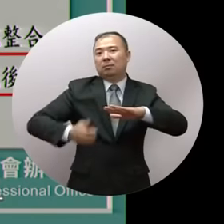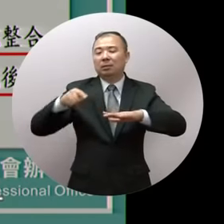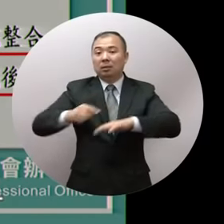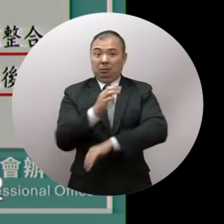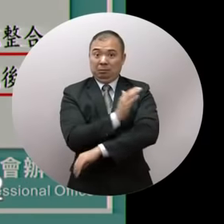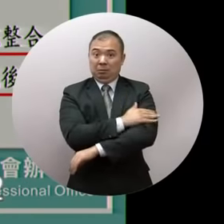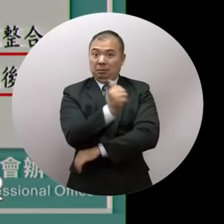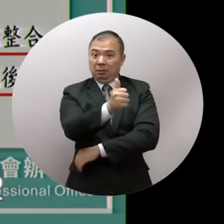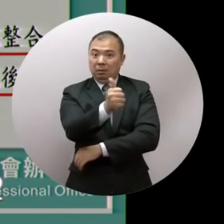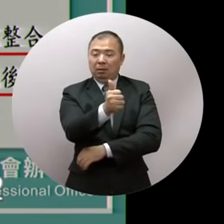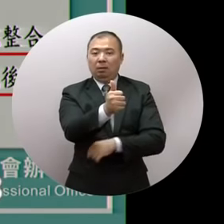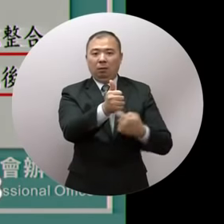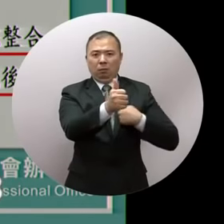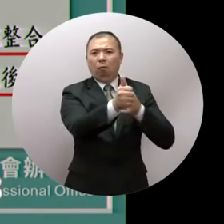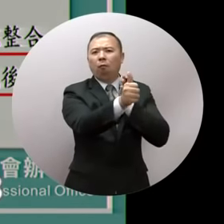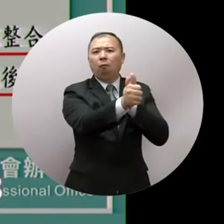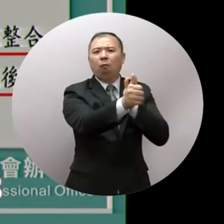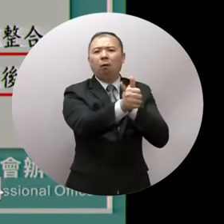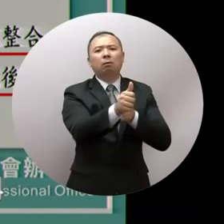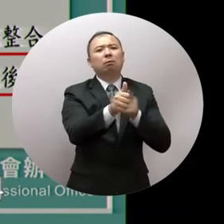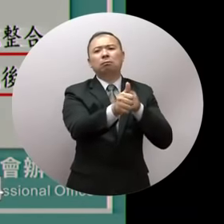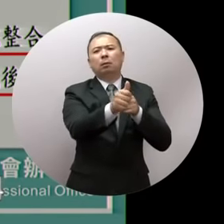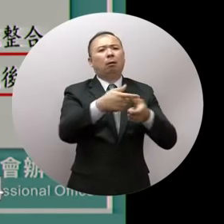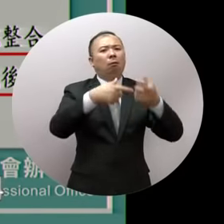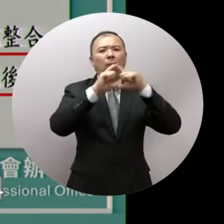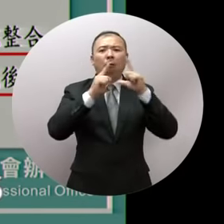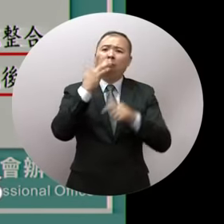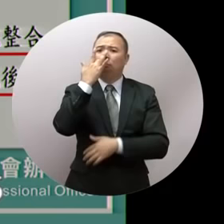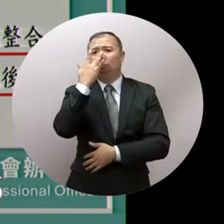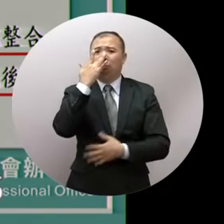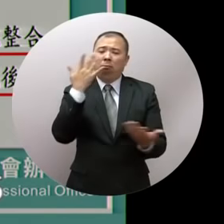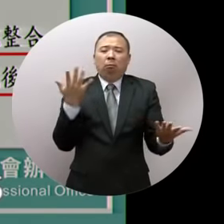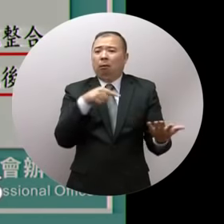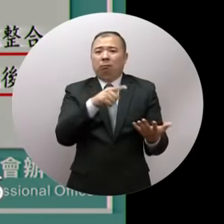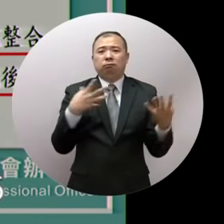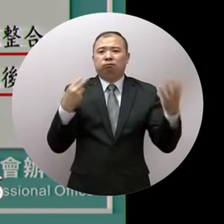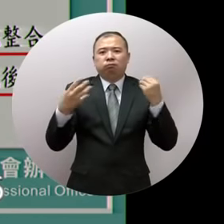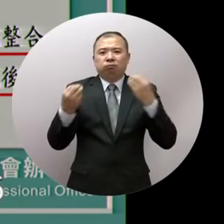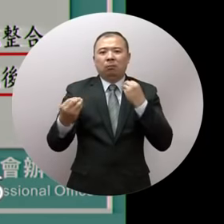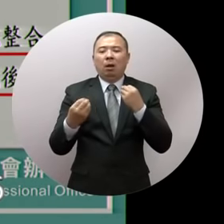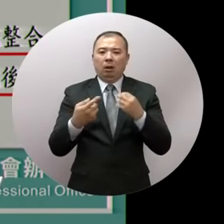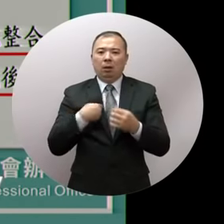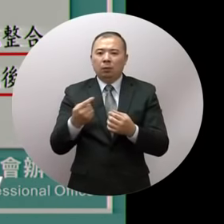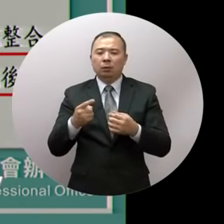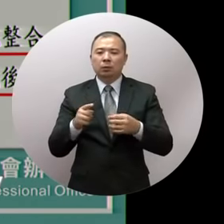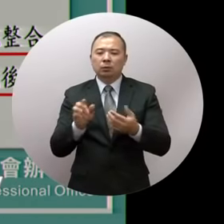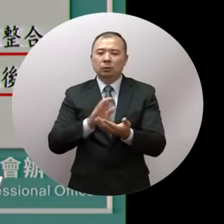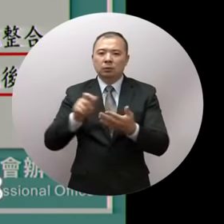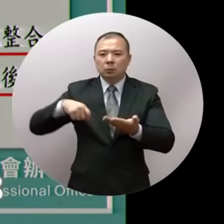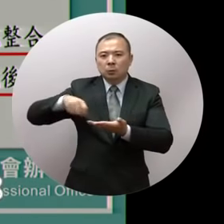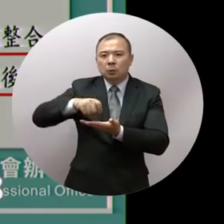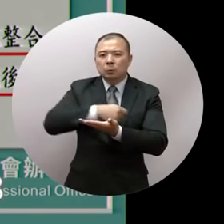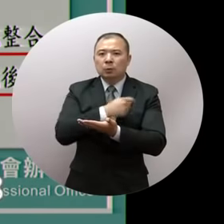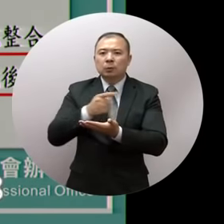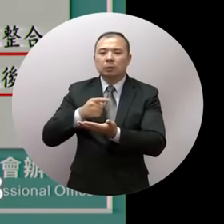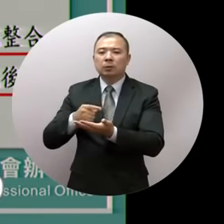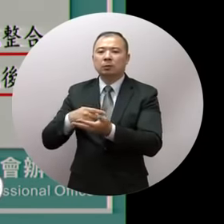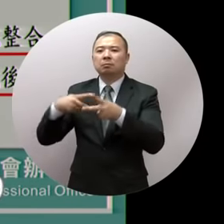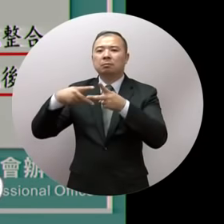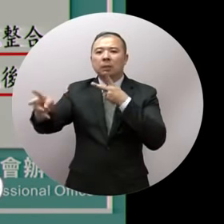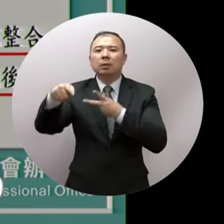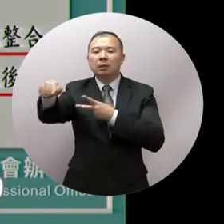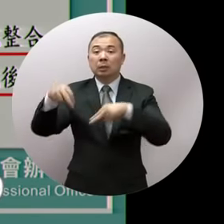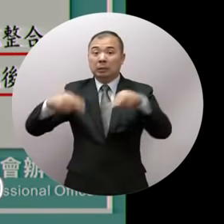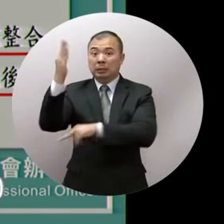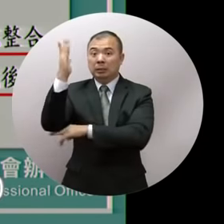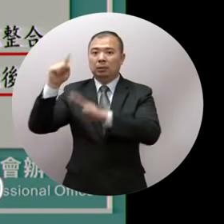主委说他不知道，这不是他的事情，那我就书面咨询了行政院，就行政院就短短的送了我这